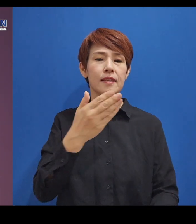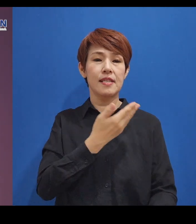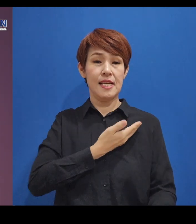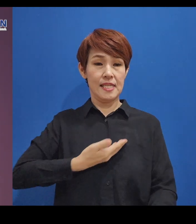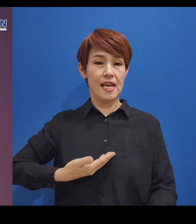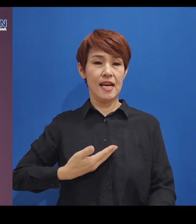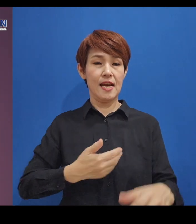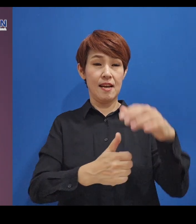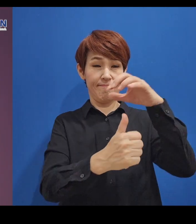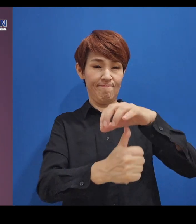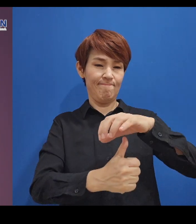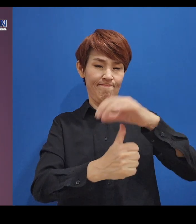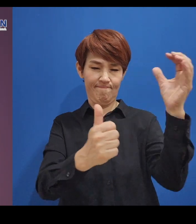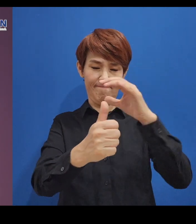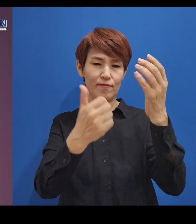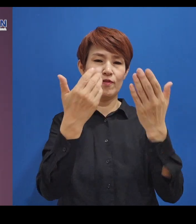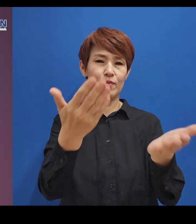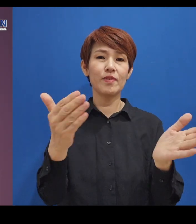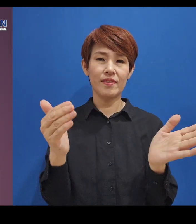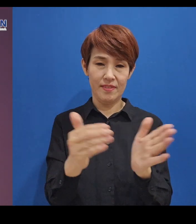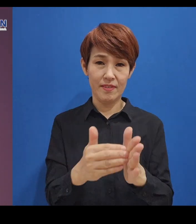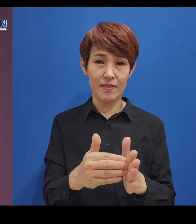묶여있는,